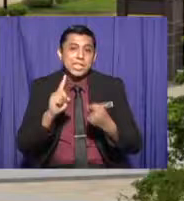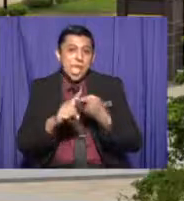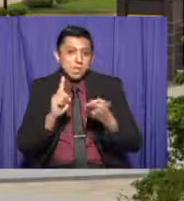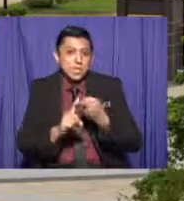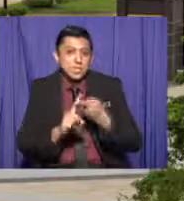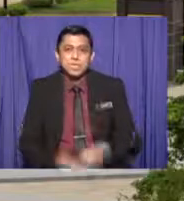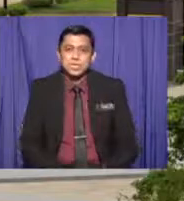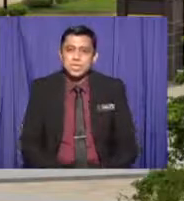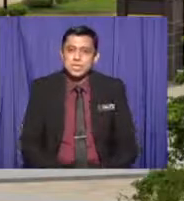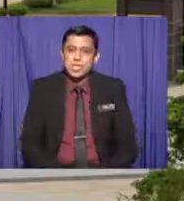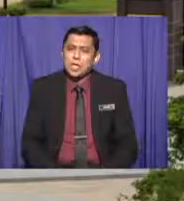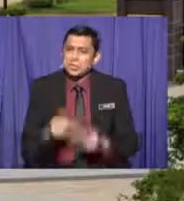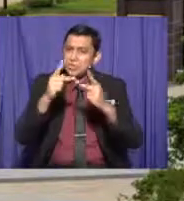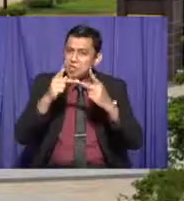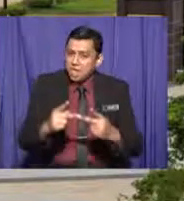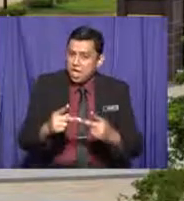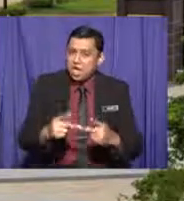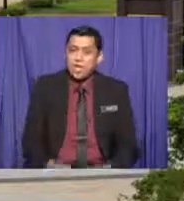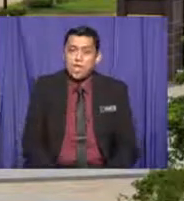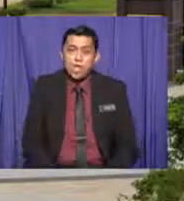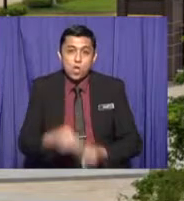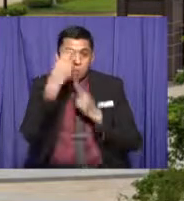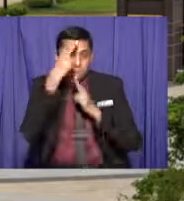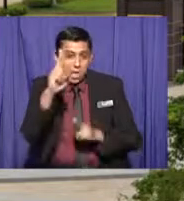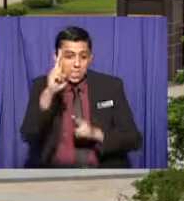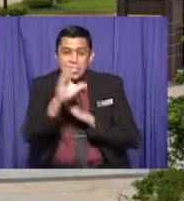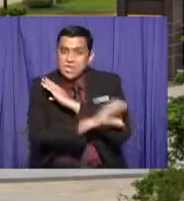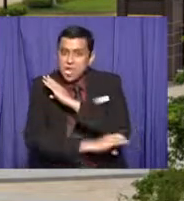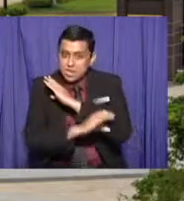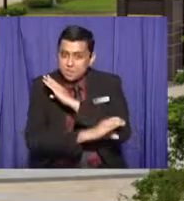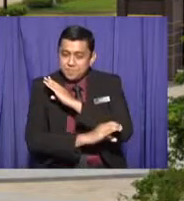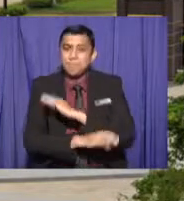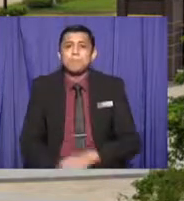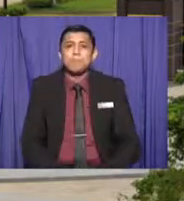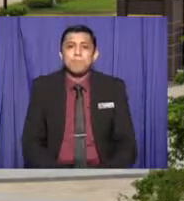Pertamanya, mengekalkan kedaulatan negara.